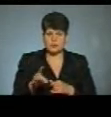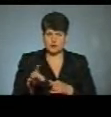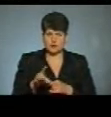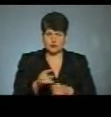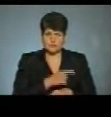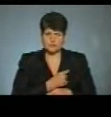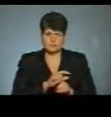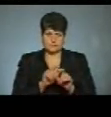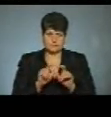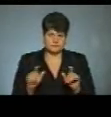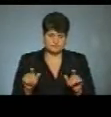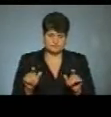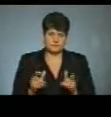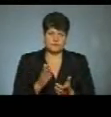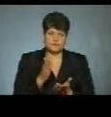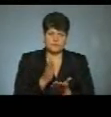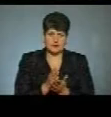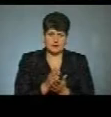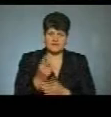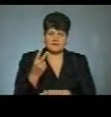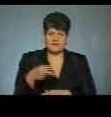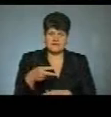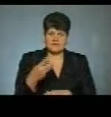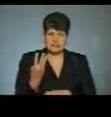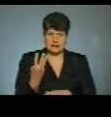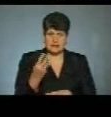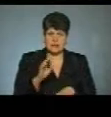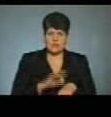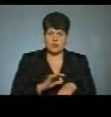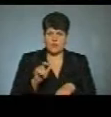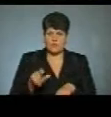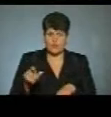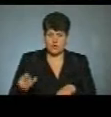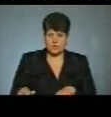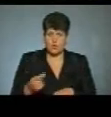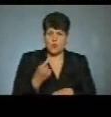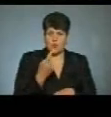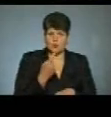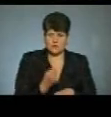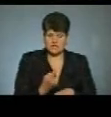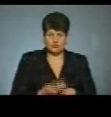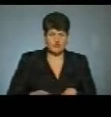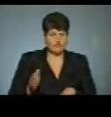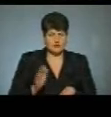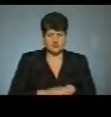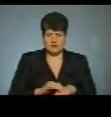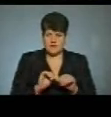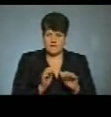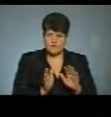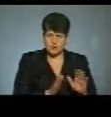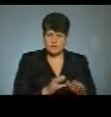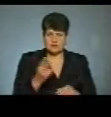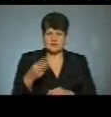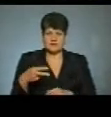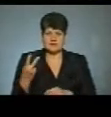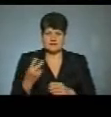шпиталі перебуває 23 хворих, один з яких у важкій формі та 22